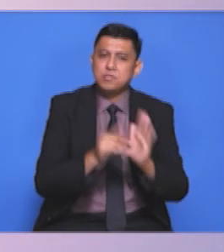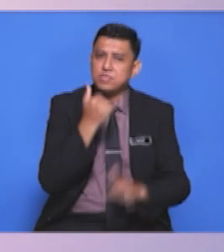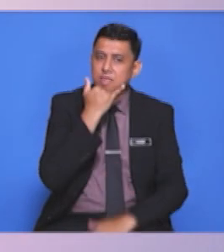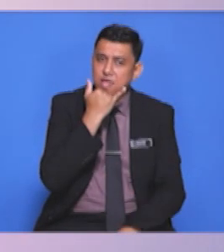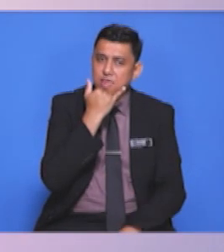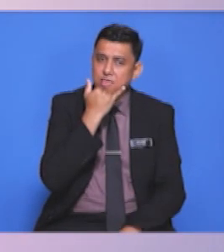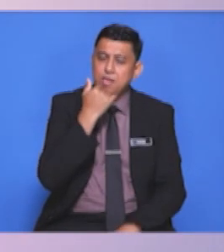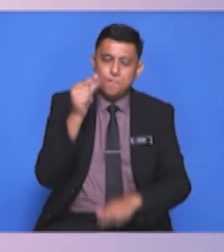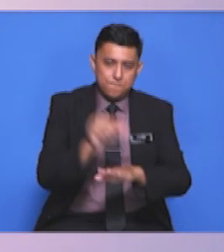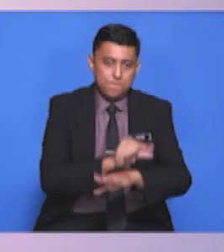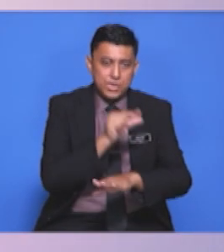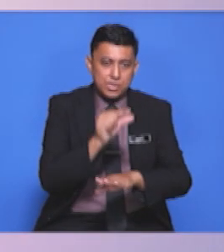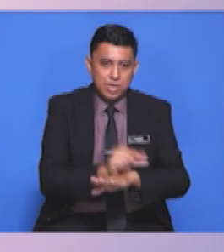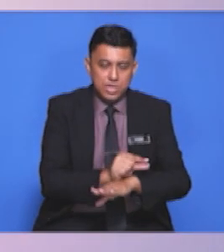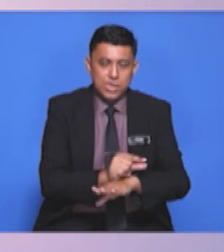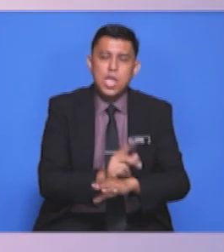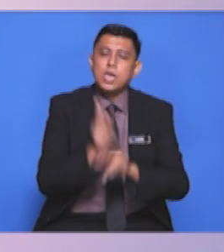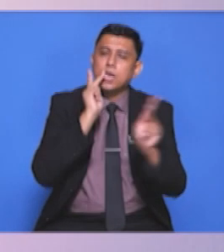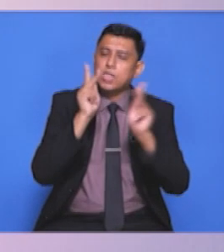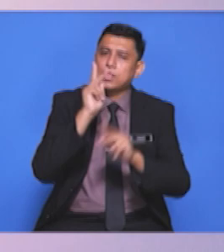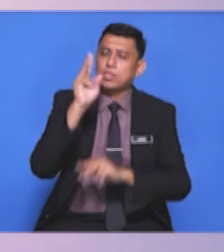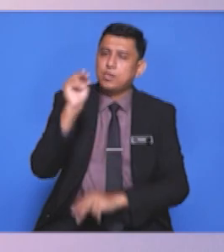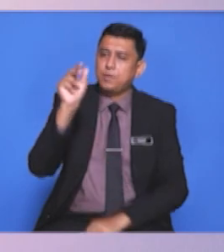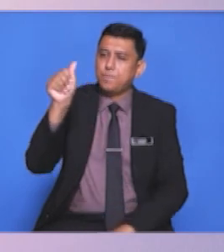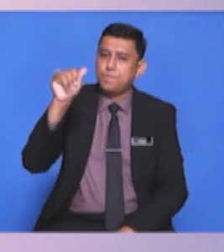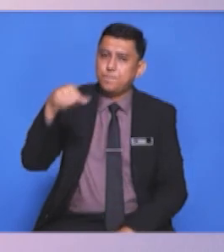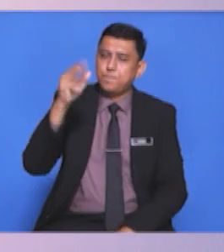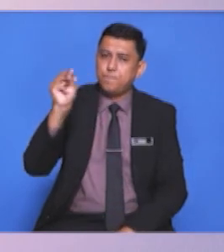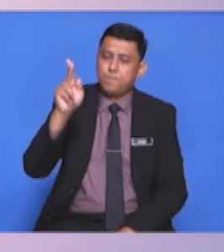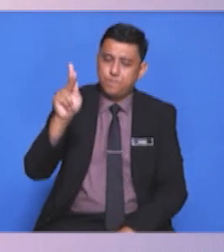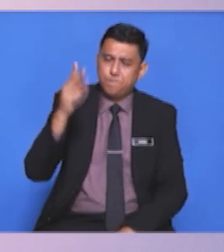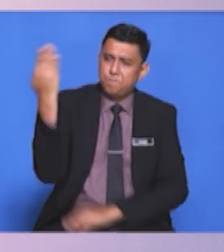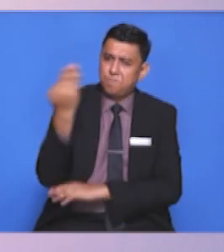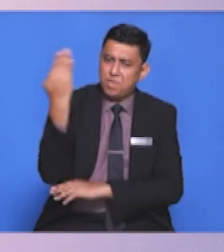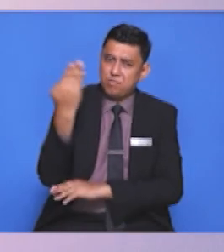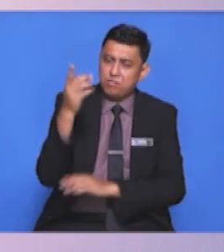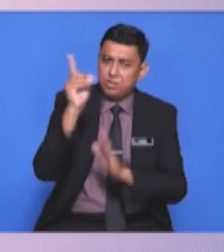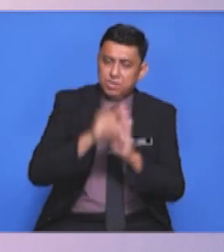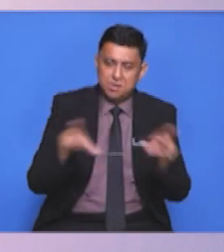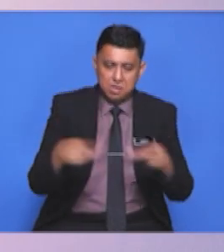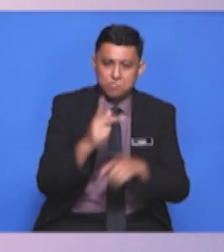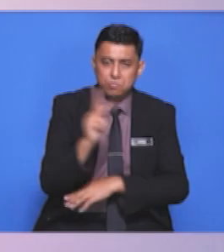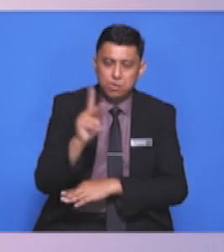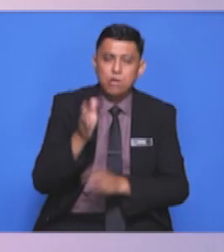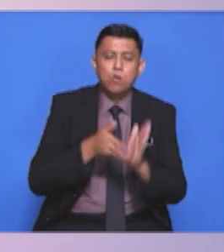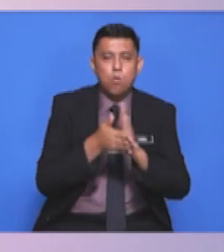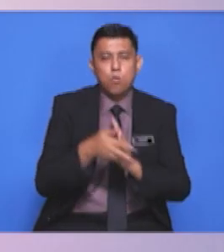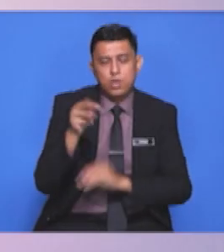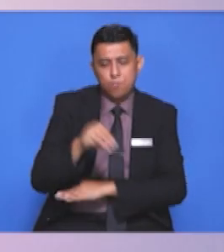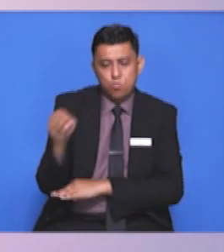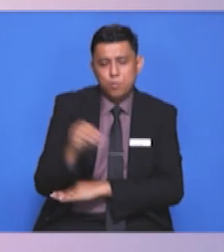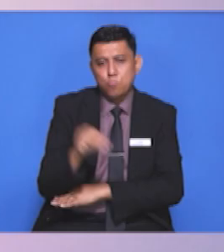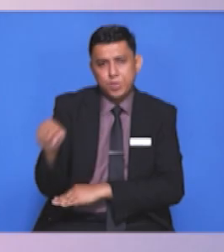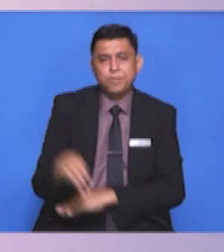penggunaan kata maju kesalahan ini biasa dilakukan oleh murid-murid yang